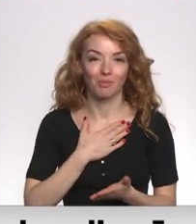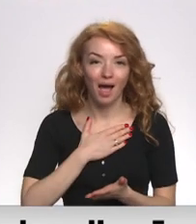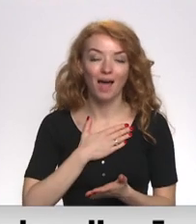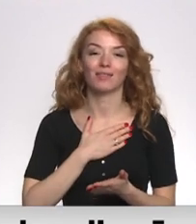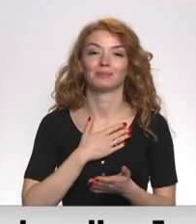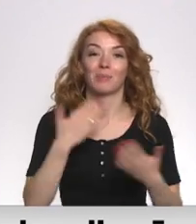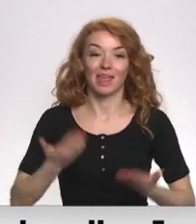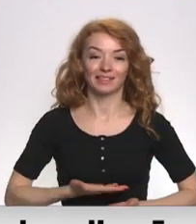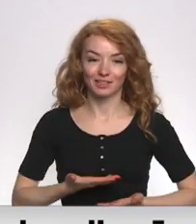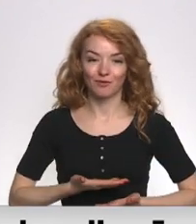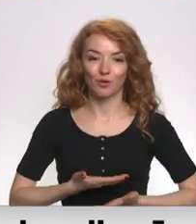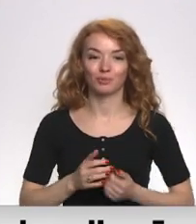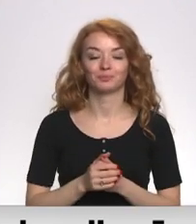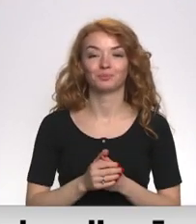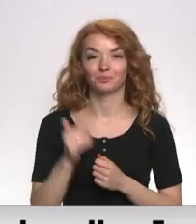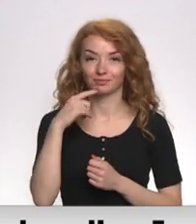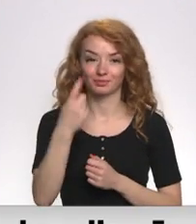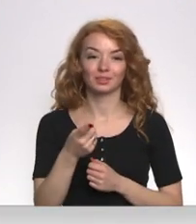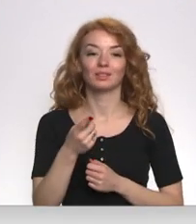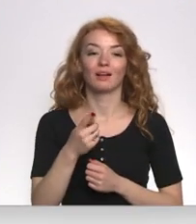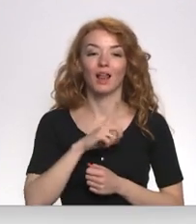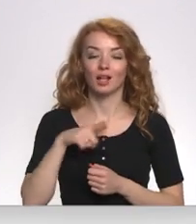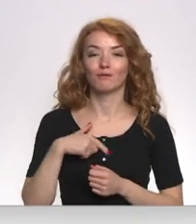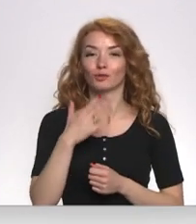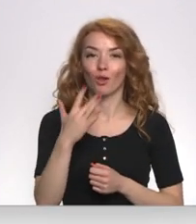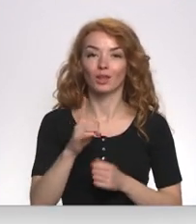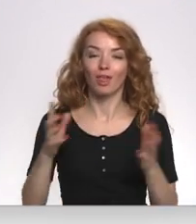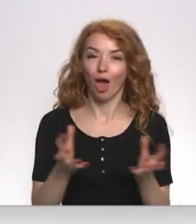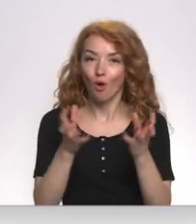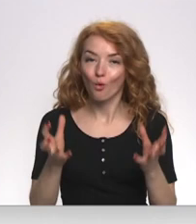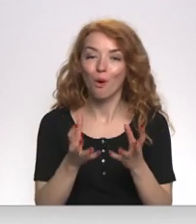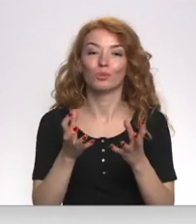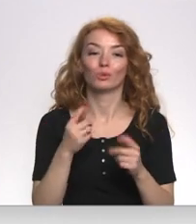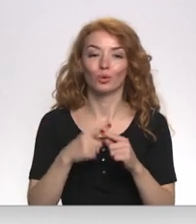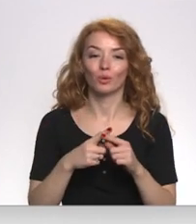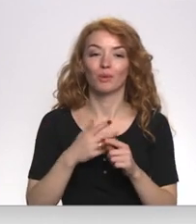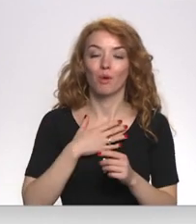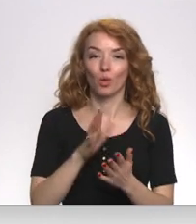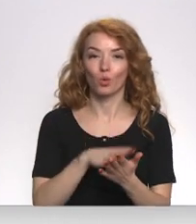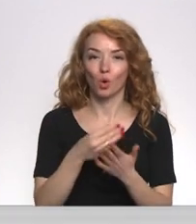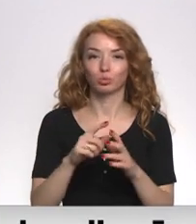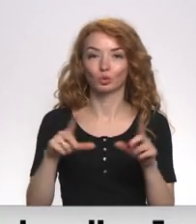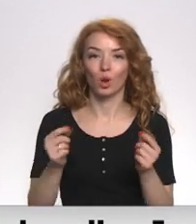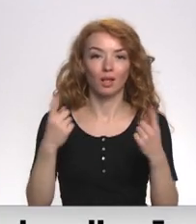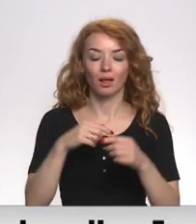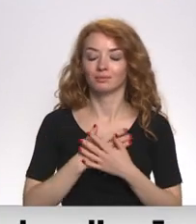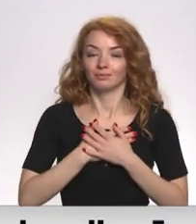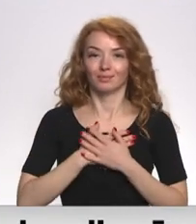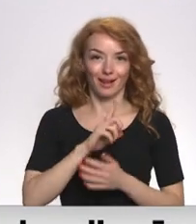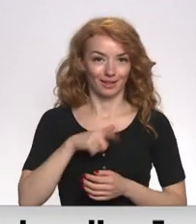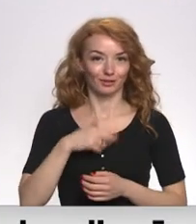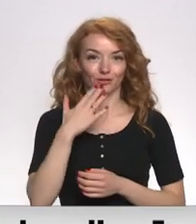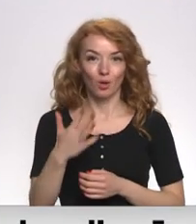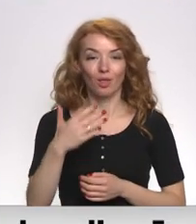kā piedzīvojums. Latviešu valoda ir Jākobī, un latviešu valoda man jau kopš skolas laikiem ir patikusi. Ir īpaši tad, kad